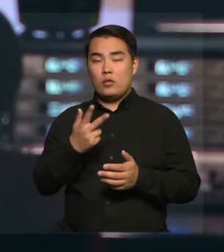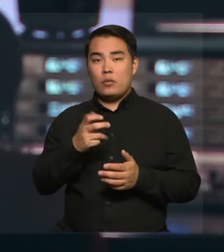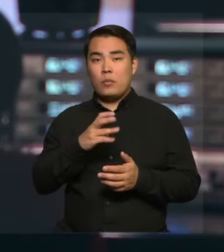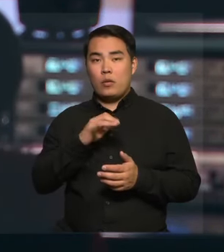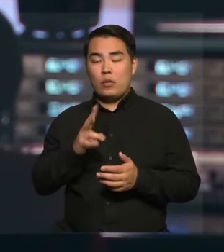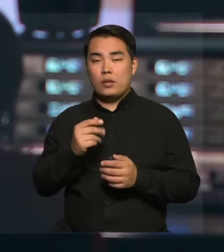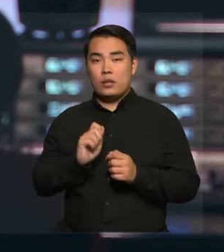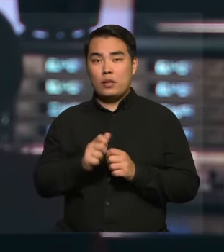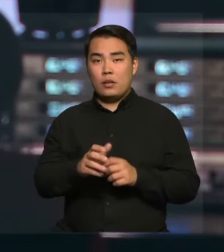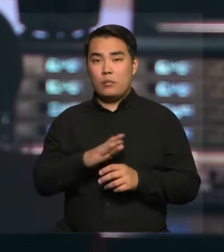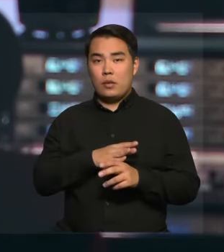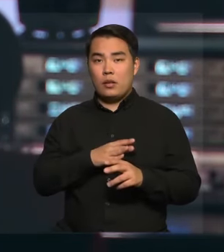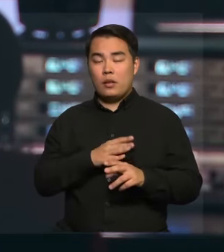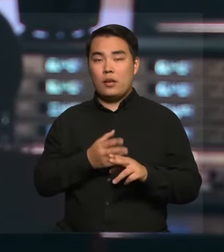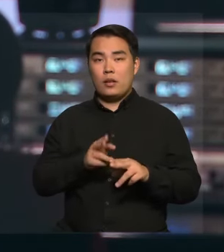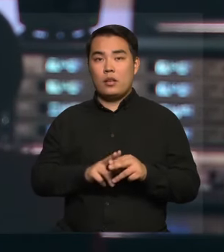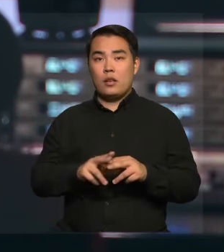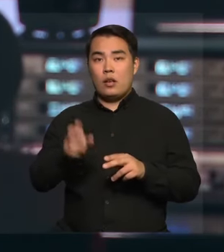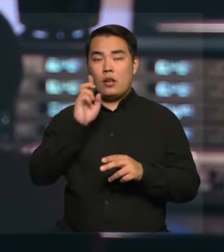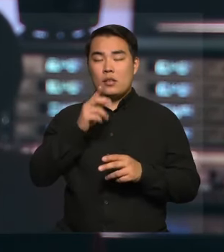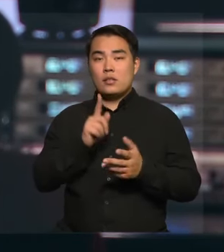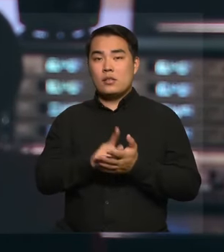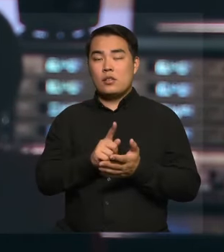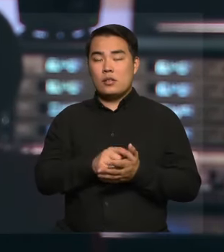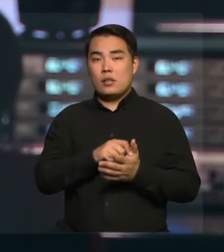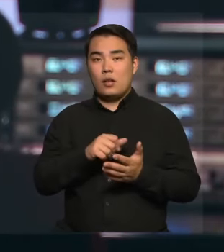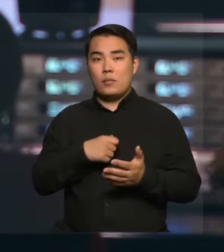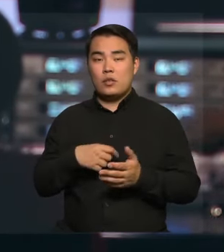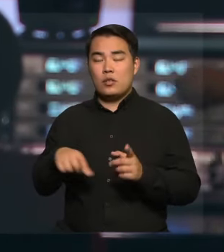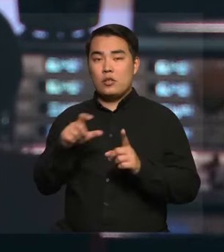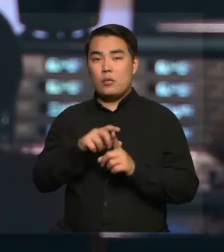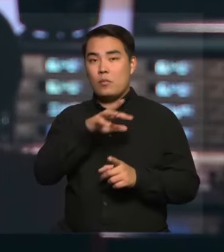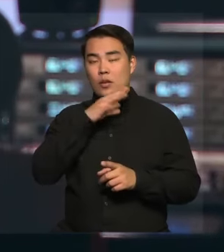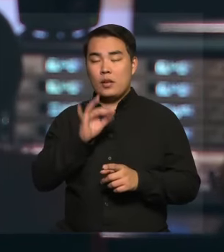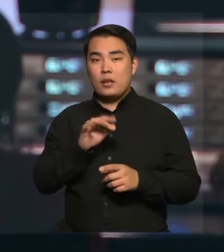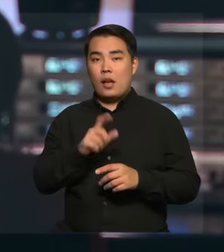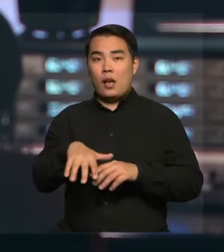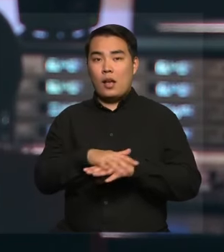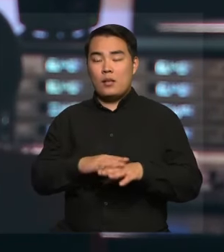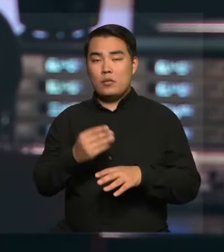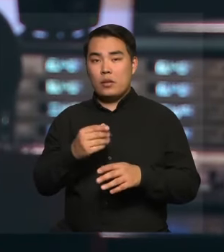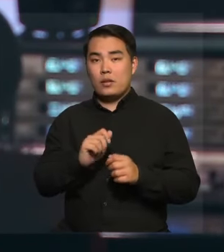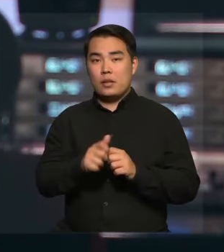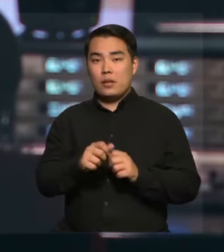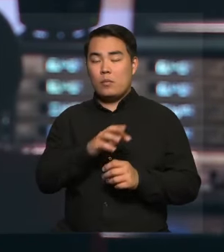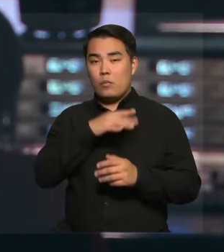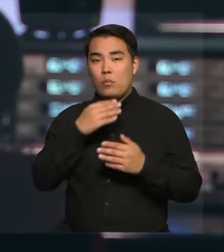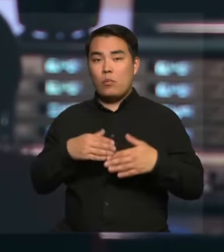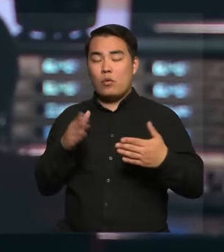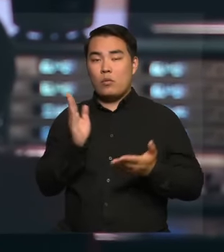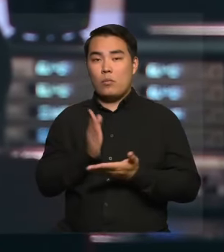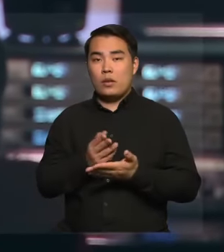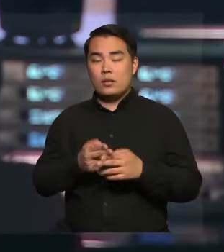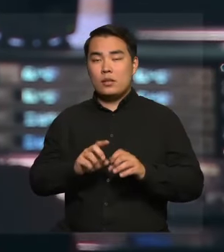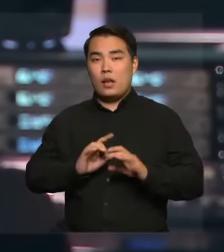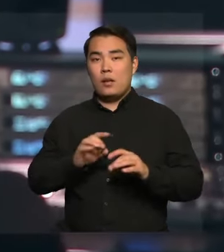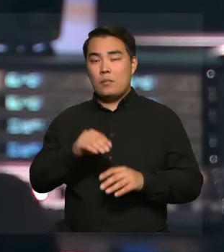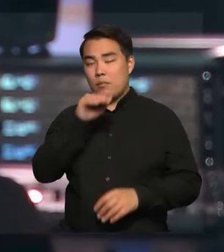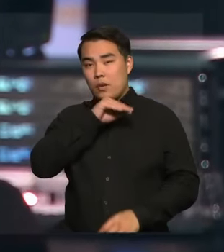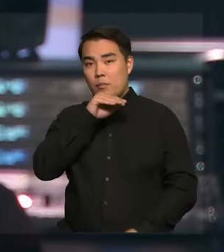300 миллион теңге түскен. Елдегі көлік санының күрт көбеюіне байланысты биыл өндірілетін ақша бұдан да көп болуы мүмкін дейді